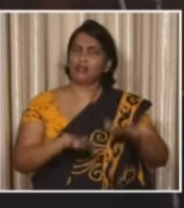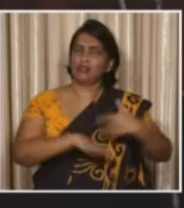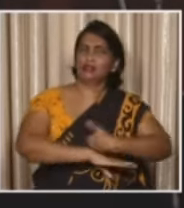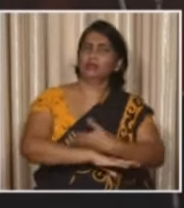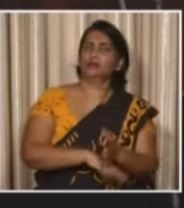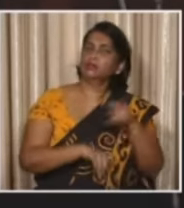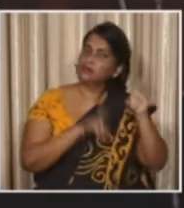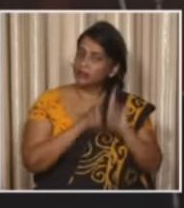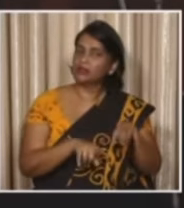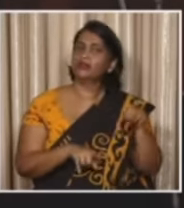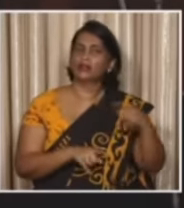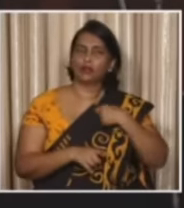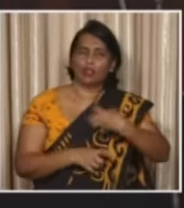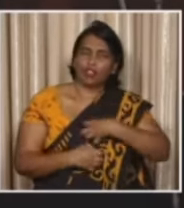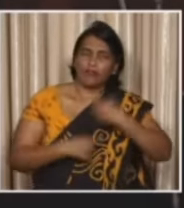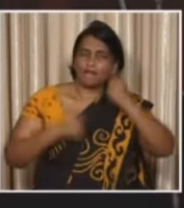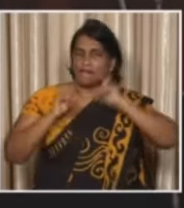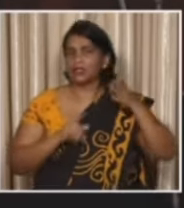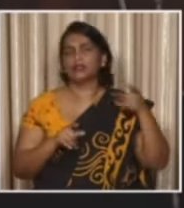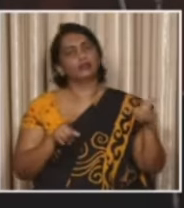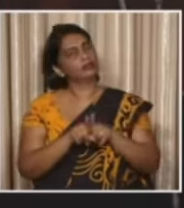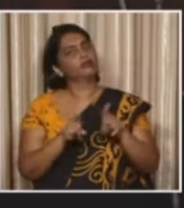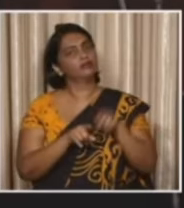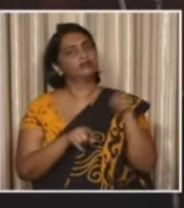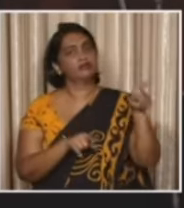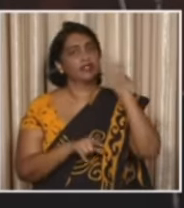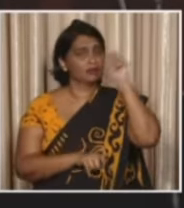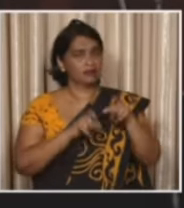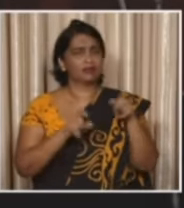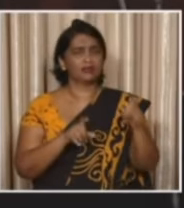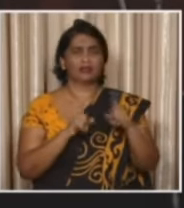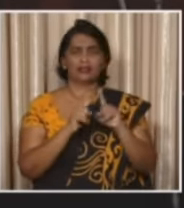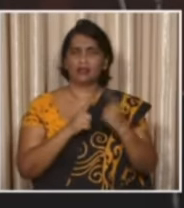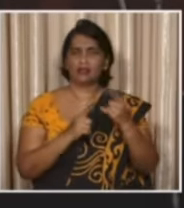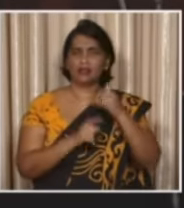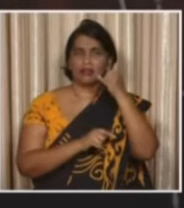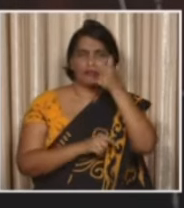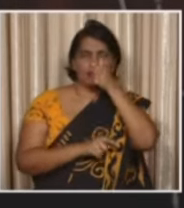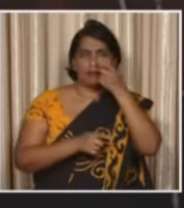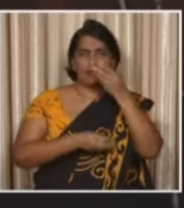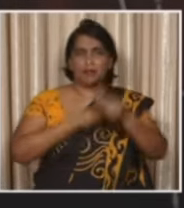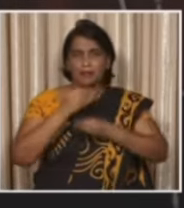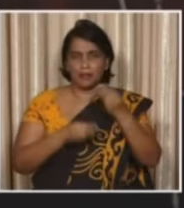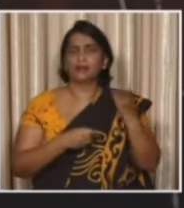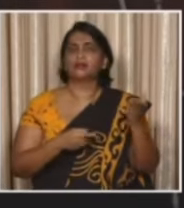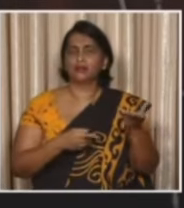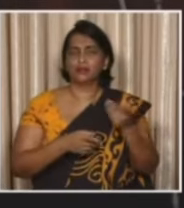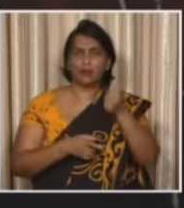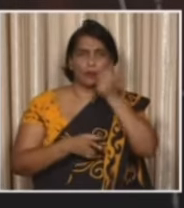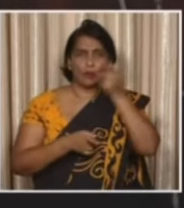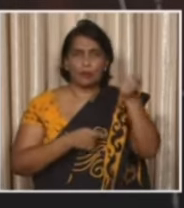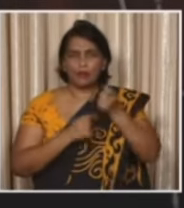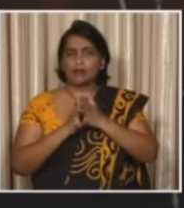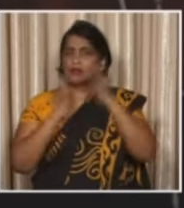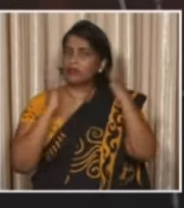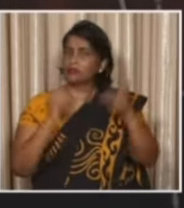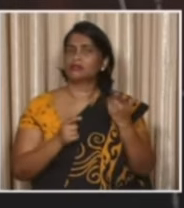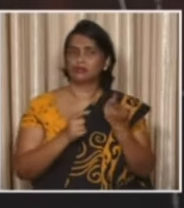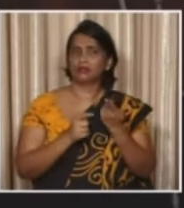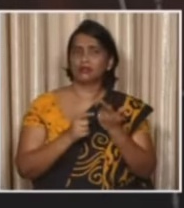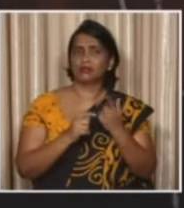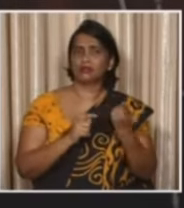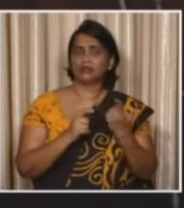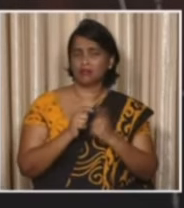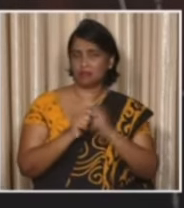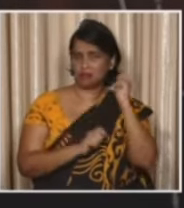වගේම අනිත් පැත්තෙන් මේ මිනිස්සු දුක් විඳිනවා. අනිත් පැත්තෙන් මේ මිනිස්සු විවිධ අයතා ගනුදෙනු කර දූෂණ විශාල වශයෙන් සිද්ධ වෙන මුදල් ලක්ෂ